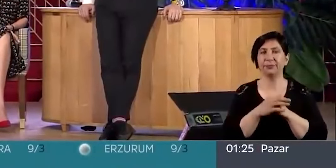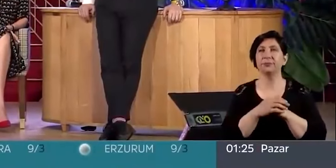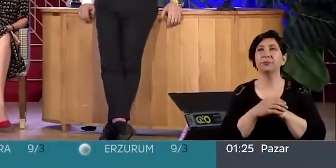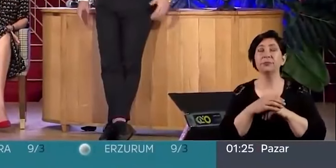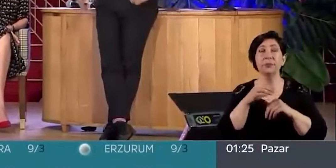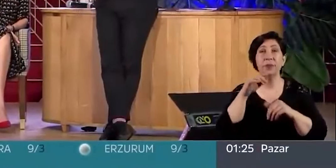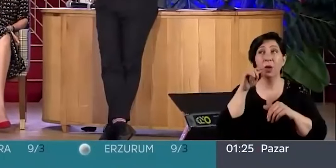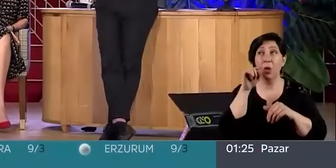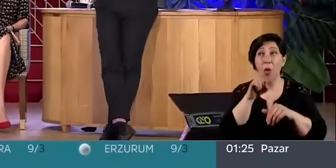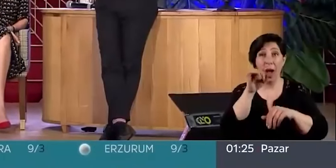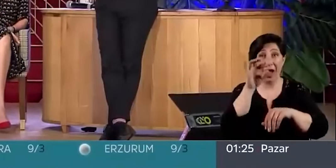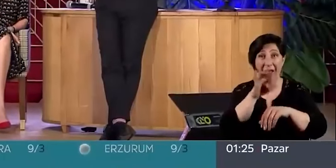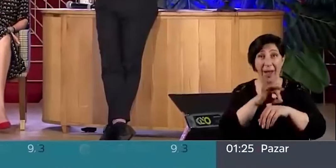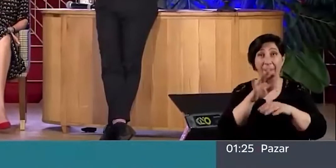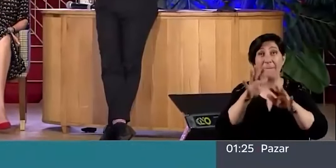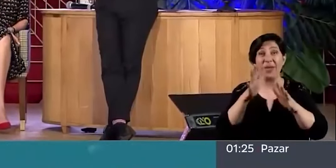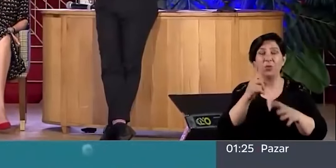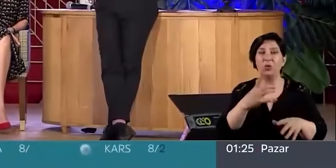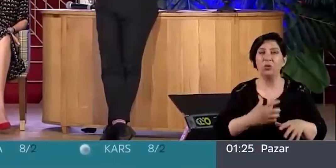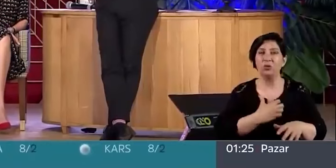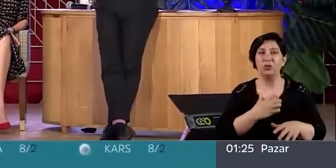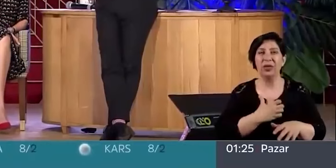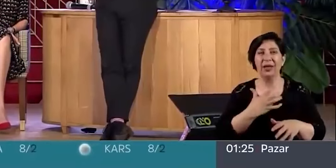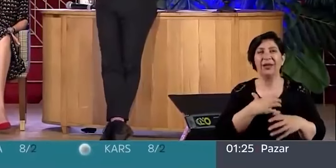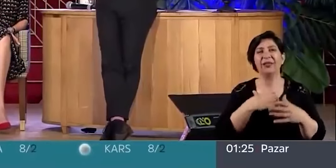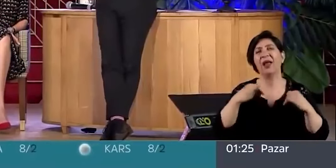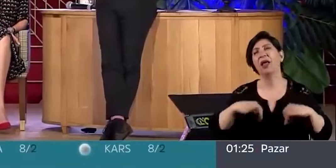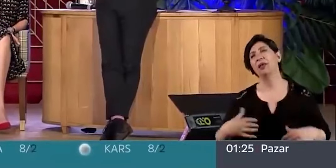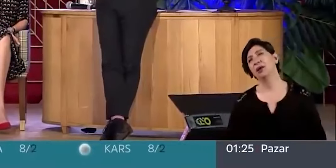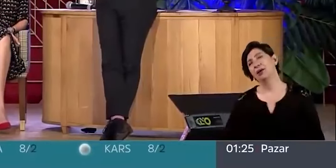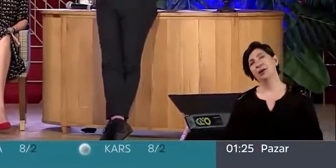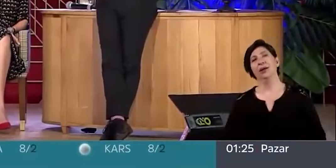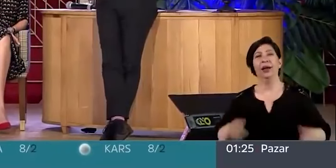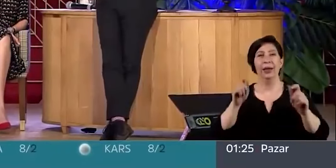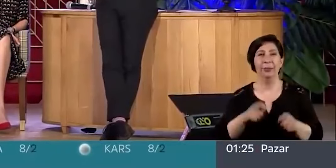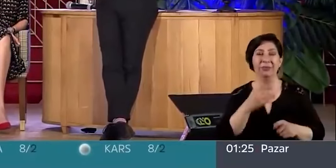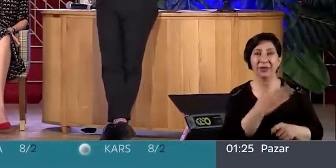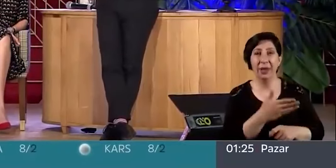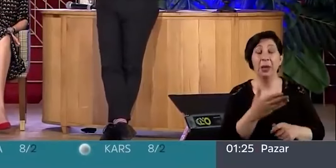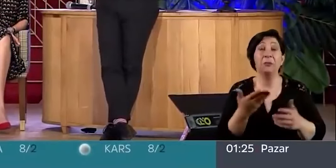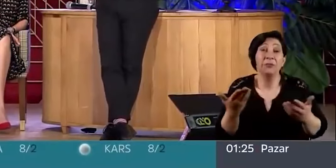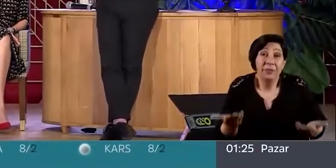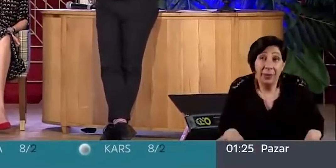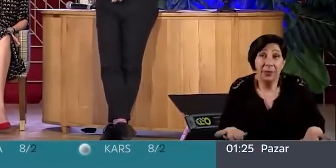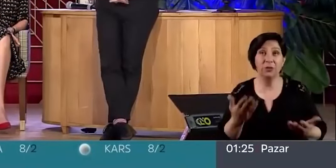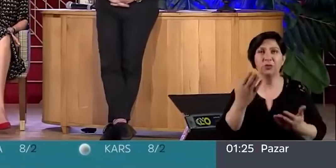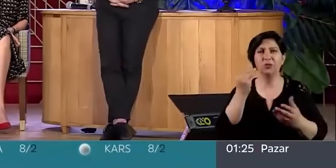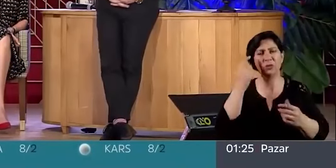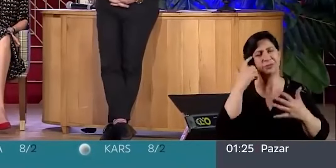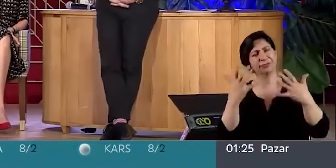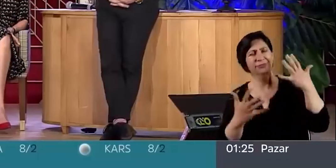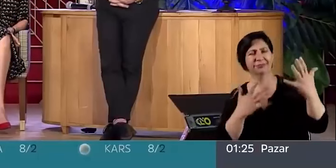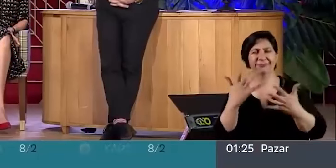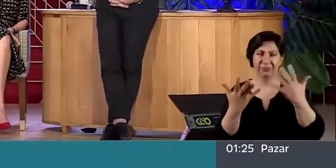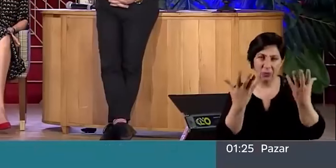Ve Hatice tabii belki bu üzüntüyle falan kendini serbest bıraktı. Yani tabii ki çok travmatik